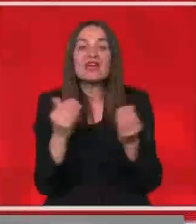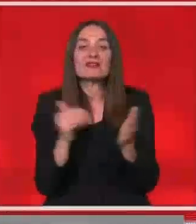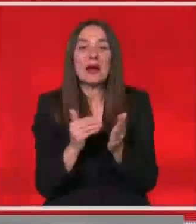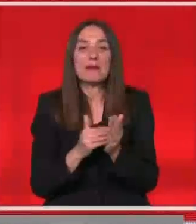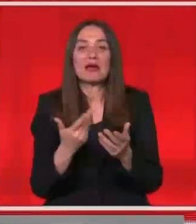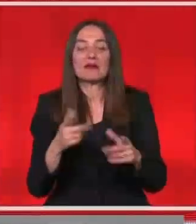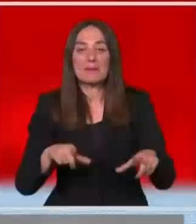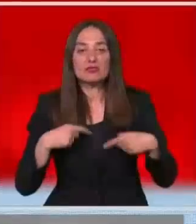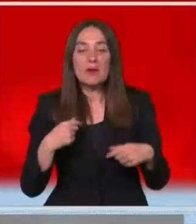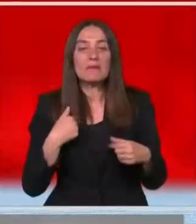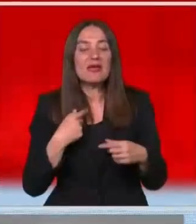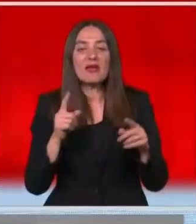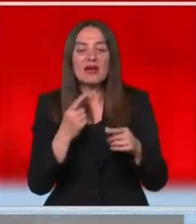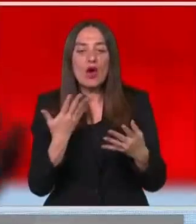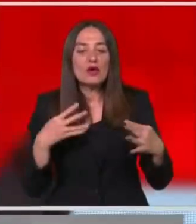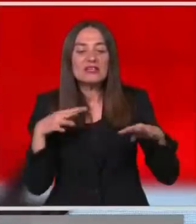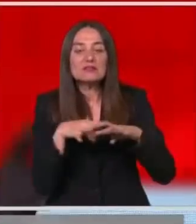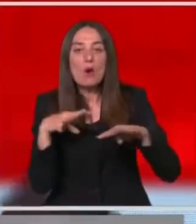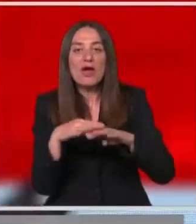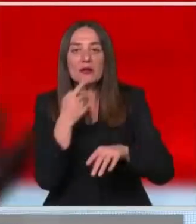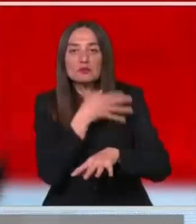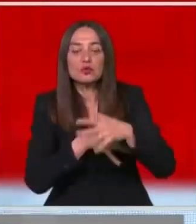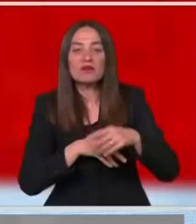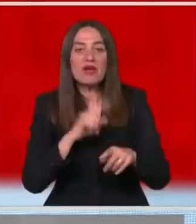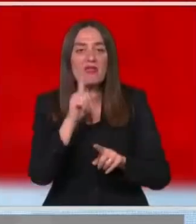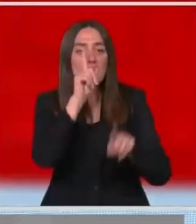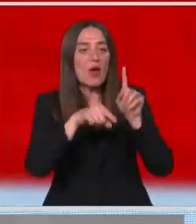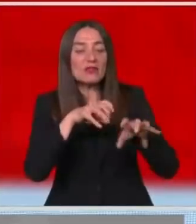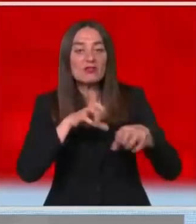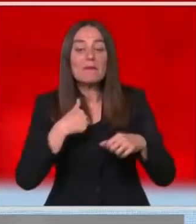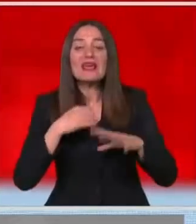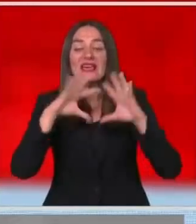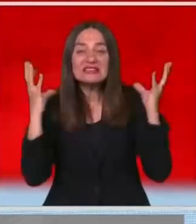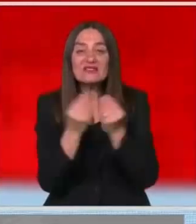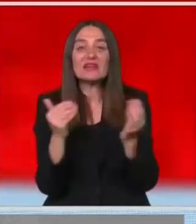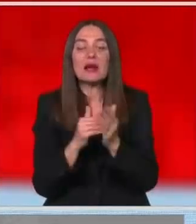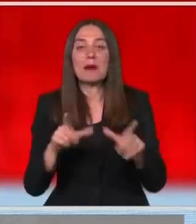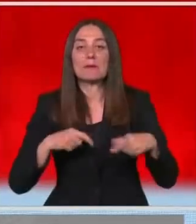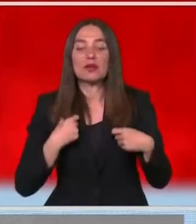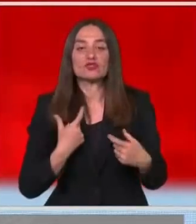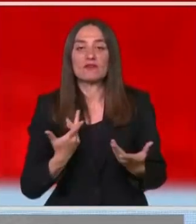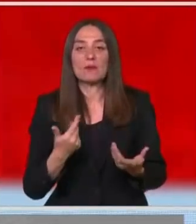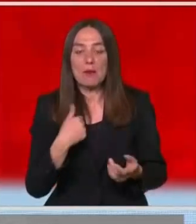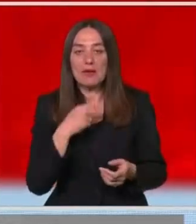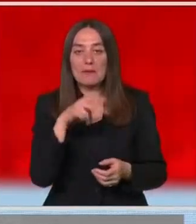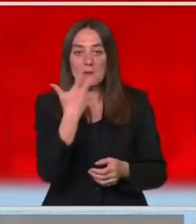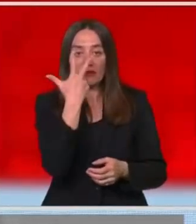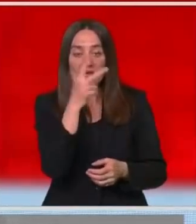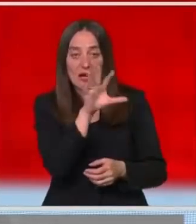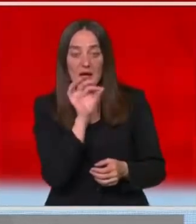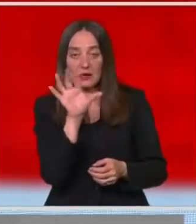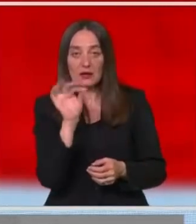Znači, mi sada ne možemo više da gledamo kako će pojedinačni radnik da preživi. Mi moramo svi da preživimo. Mi imamo tri kriterijuma koje